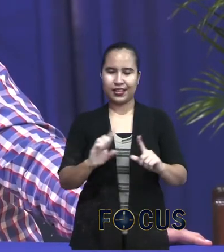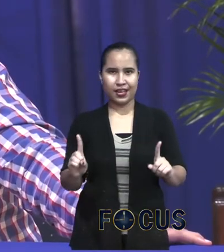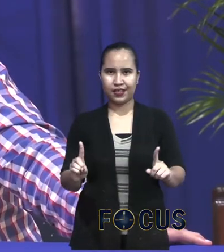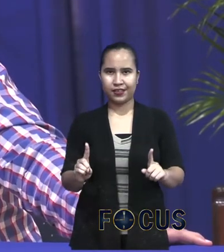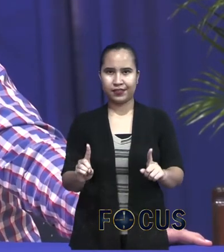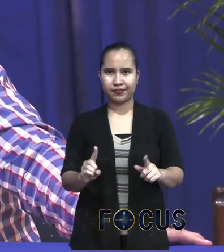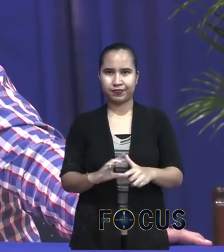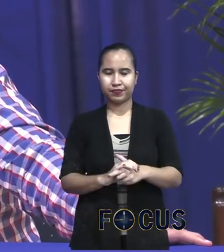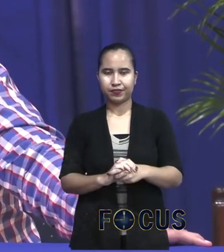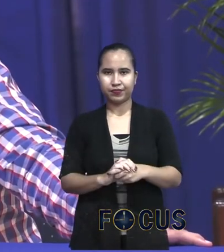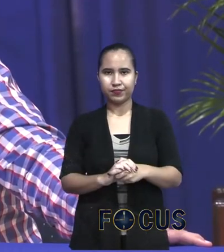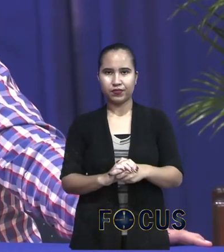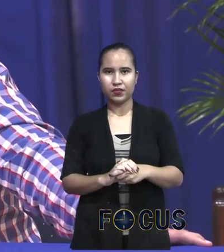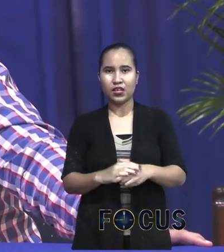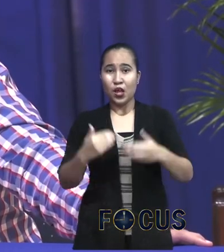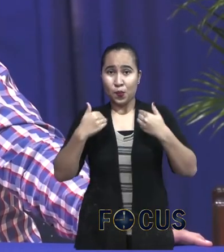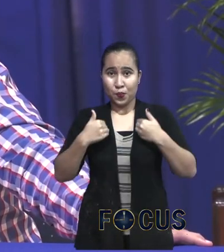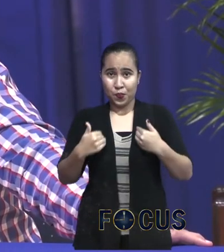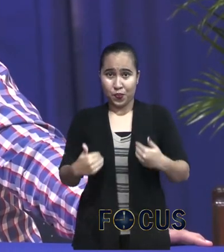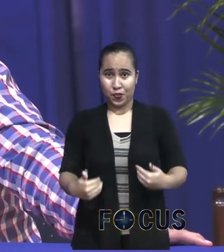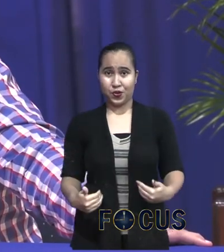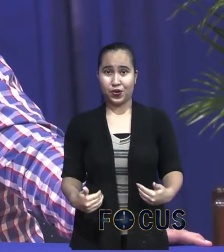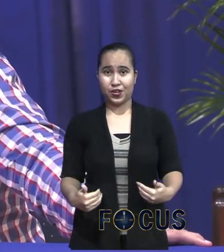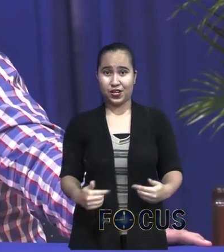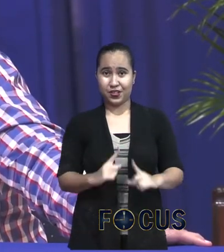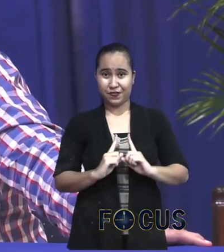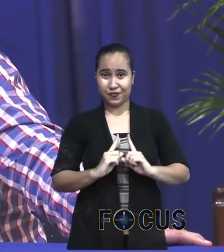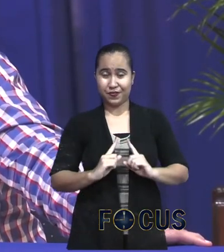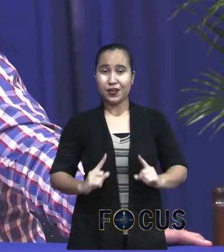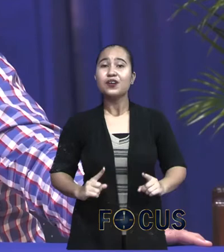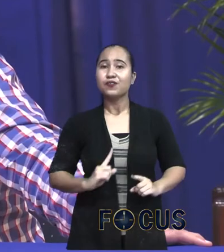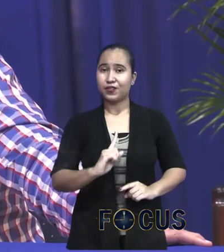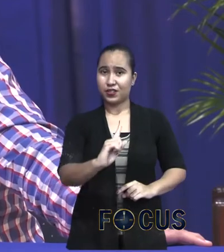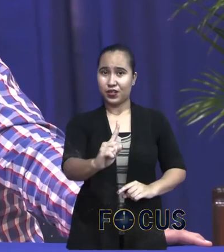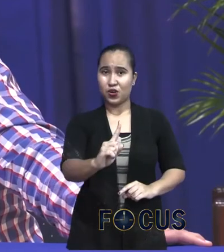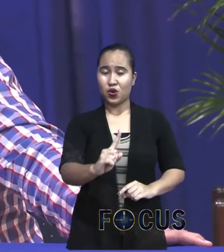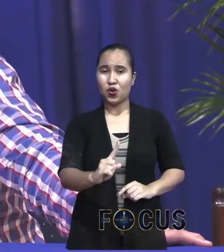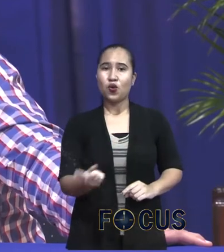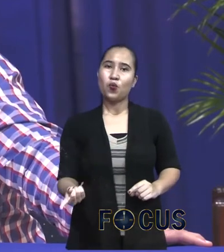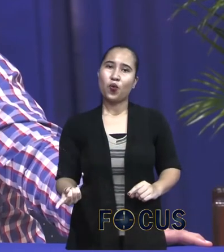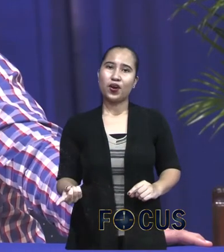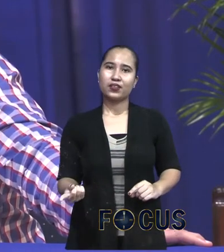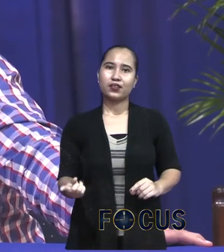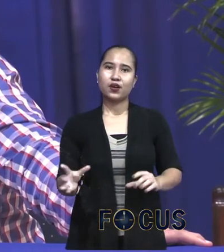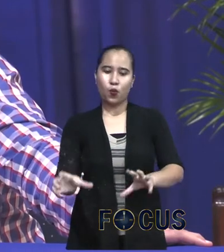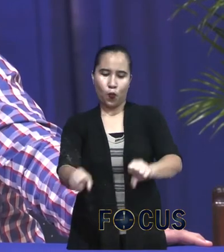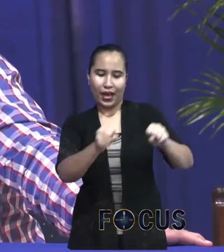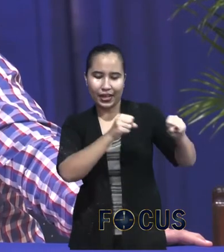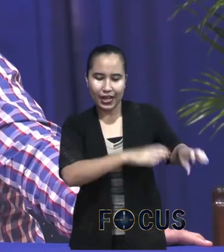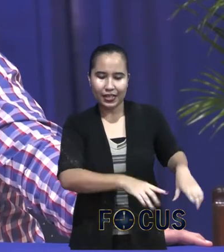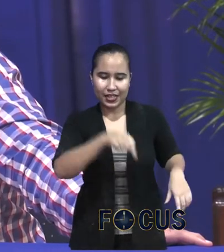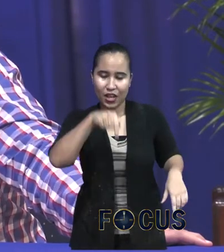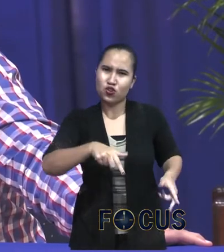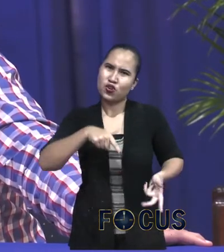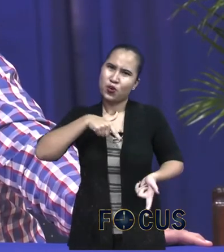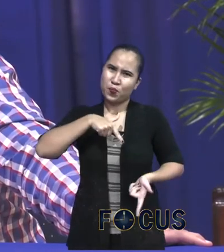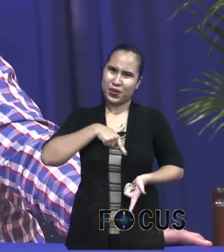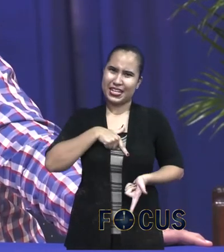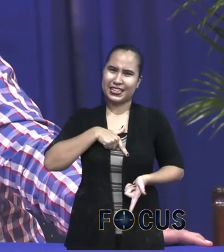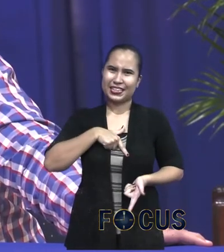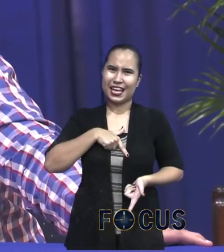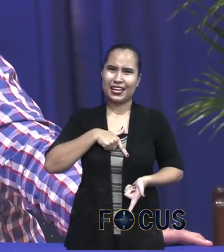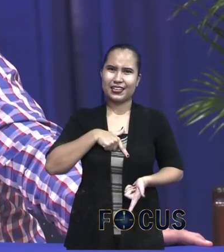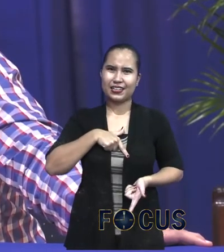gezag terzijde wordt gezet en dan wordt vervangen met een militair gezag. En dan krijg je